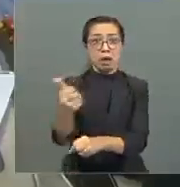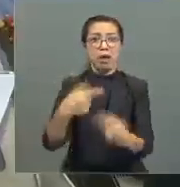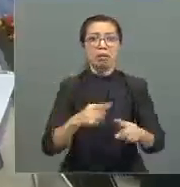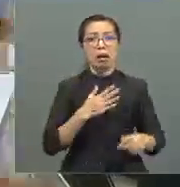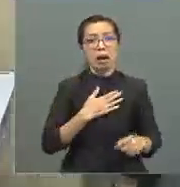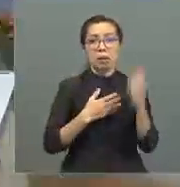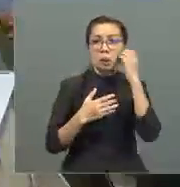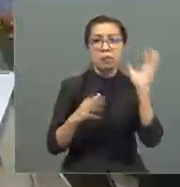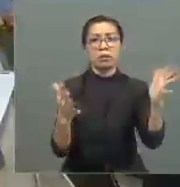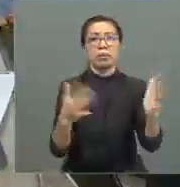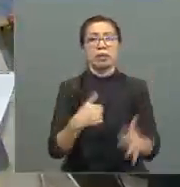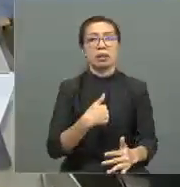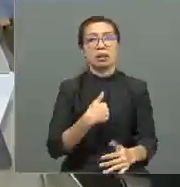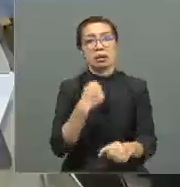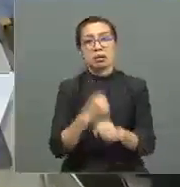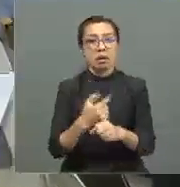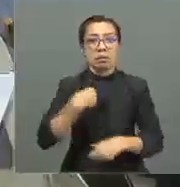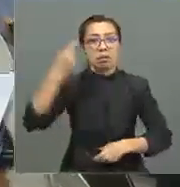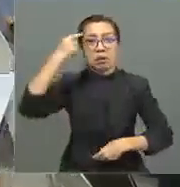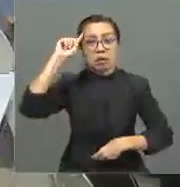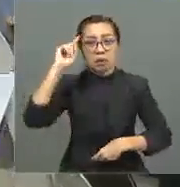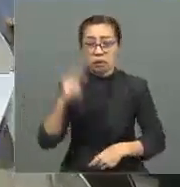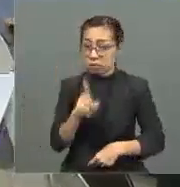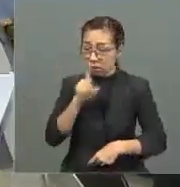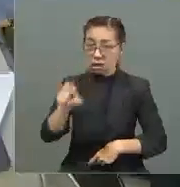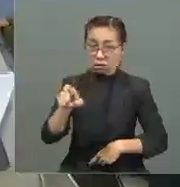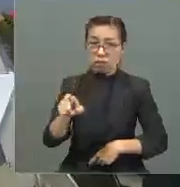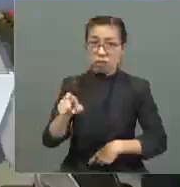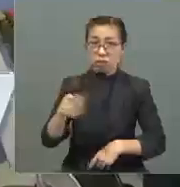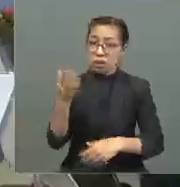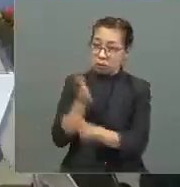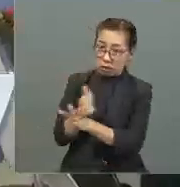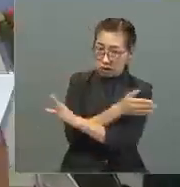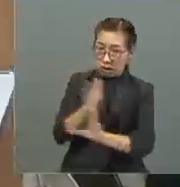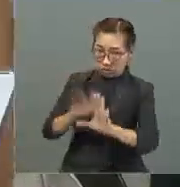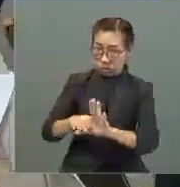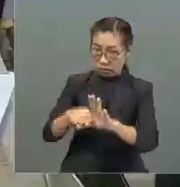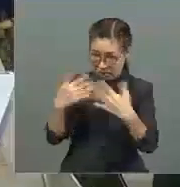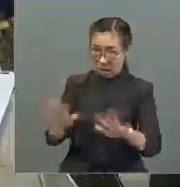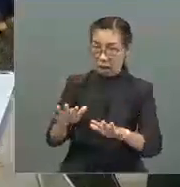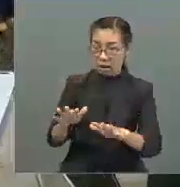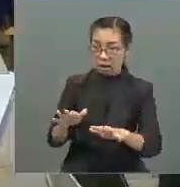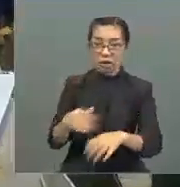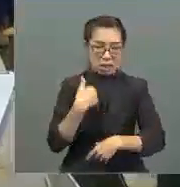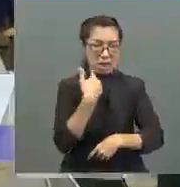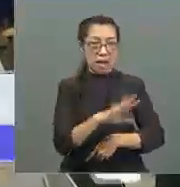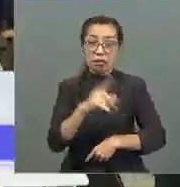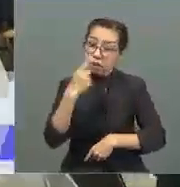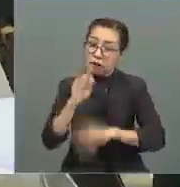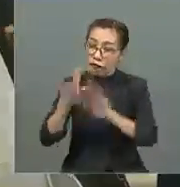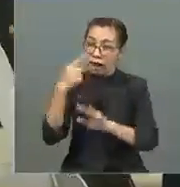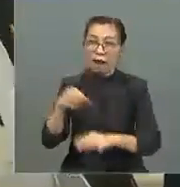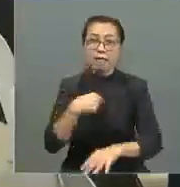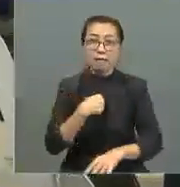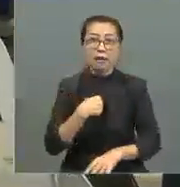เราไม่มีเราก็ไม่มีไม่ได้ไม่อะไรไม่รู้ แล้วเราเคยลงทะเบียนไหมจ ๊ ะ ไม่เพิ่งเนี่ย ให้ใครลงให้ไหม